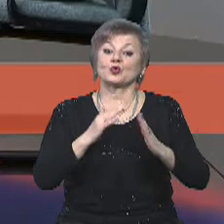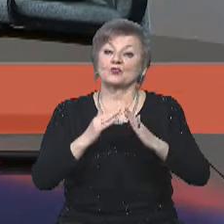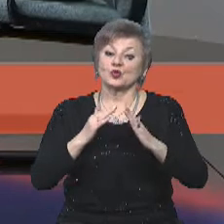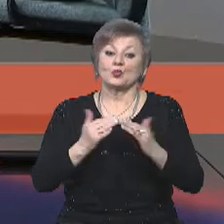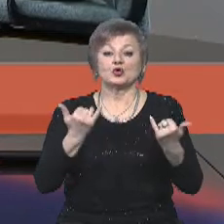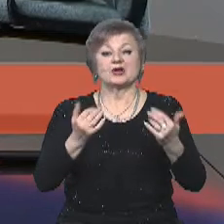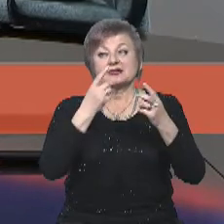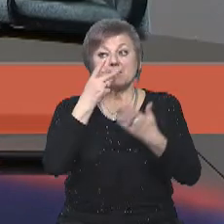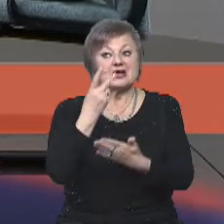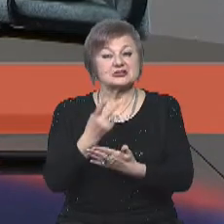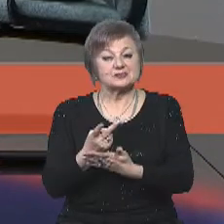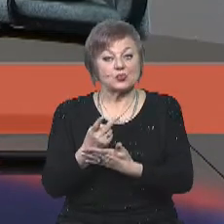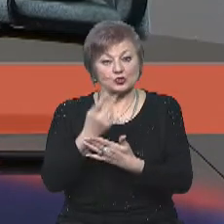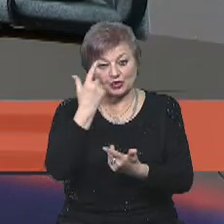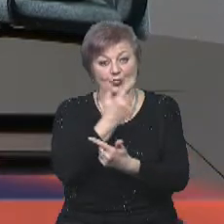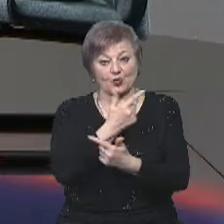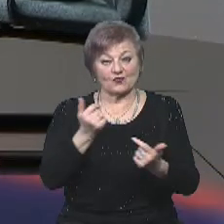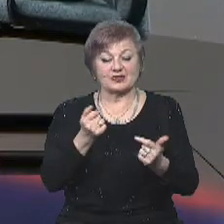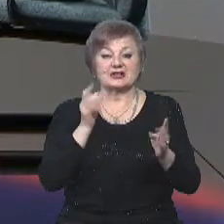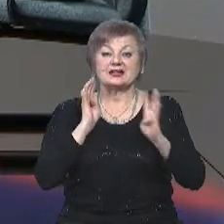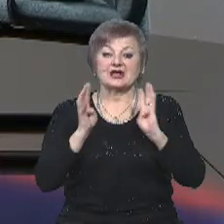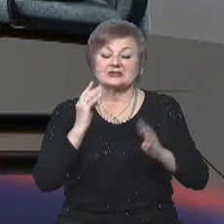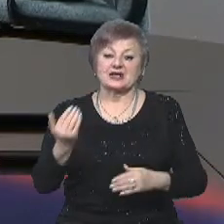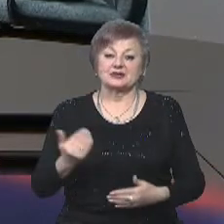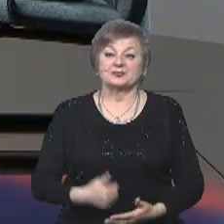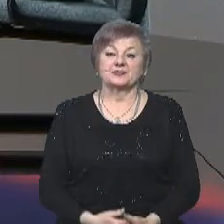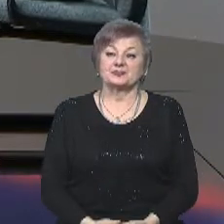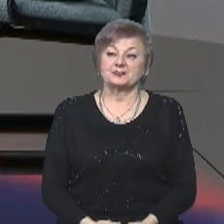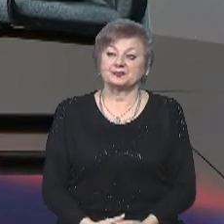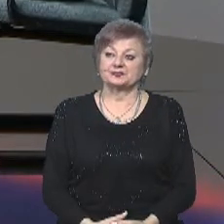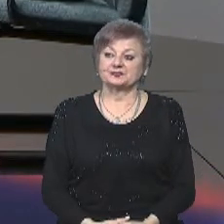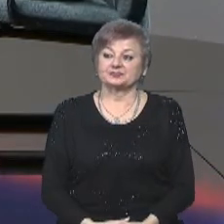давайте переглянемо інформацію на сайті концерну.